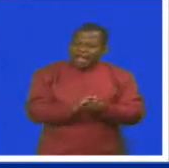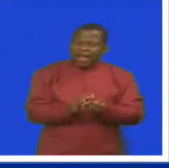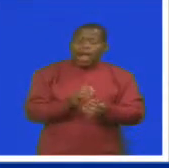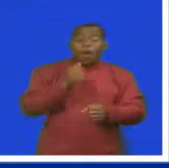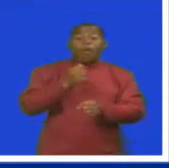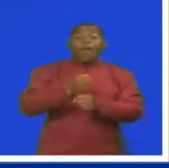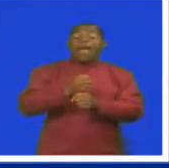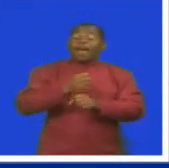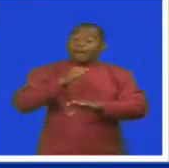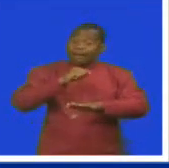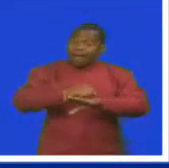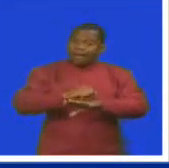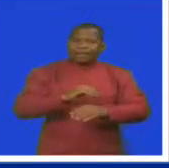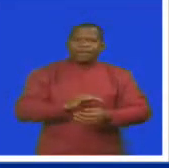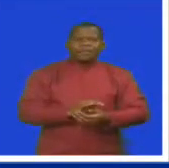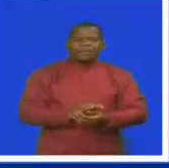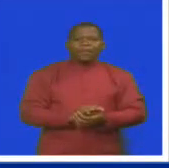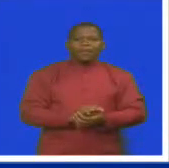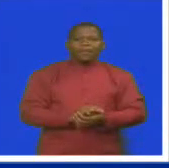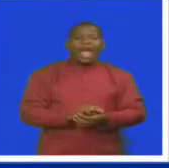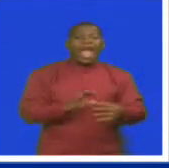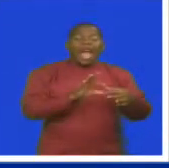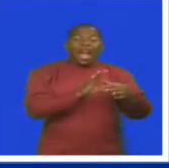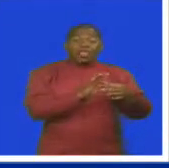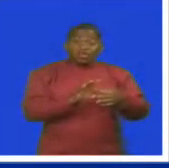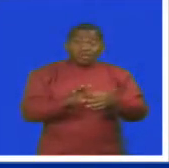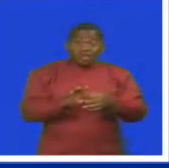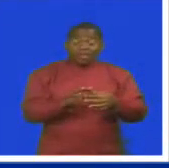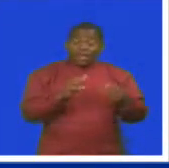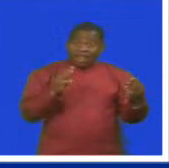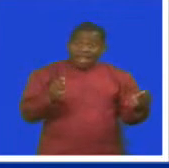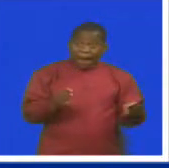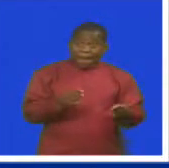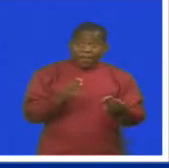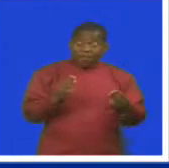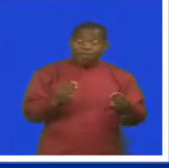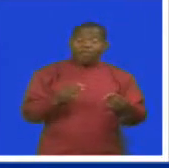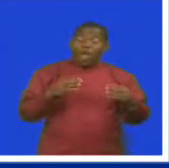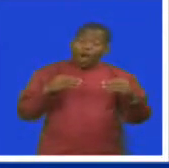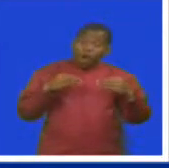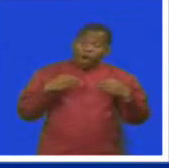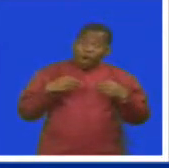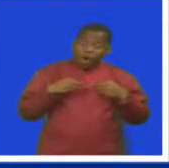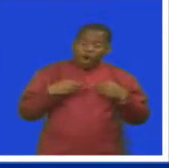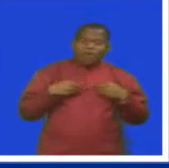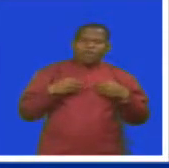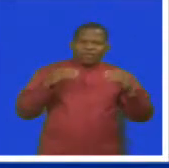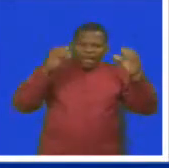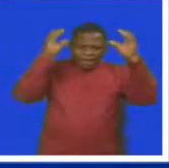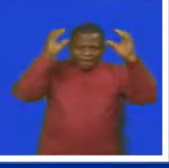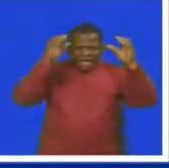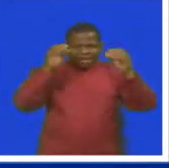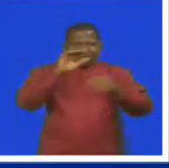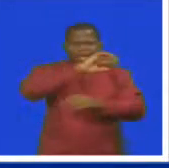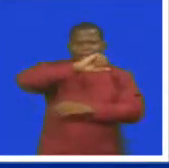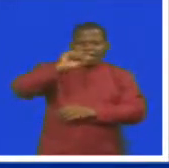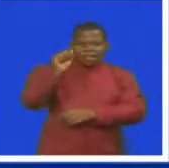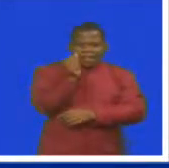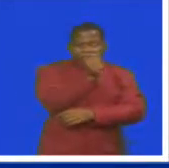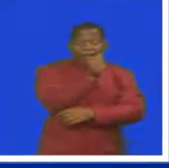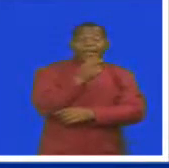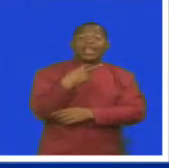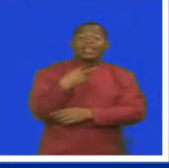basenhlangano seyibite umhlangano lobhekeke ukuthi uphume nesisombululo sale ngqabano lekhona. Lo mhlangano utobanjelwa khona inhlangano